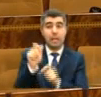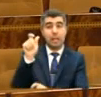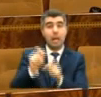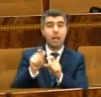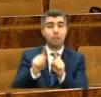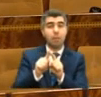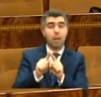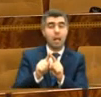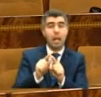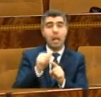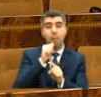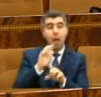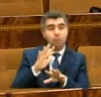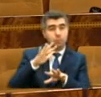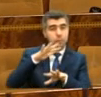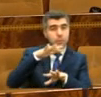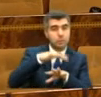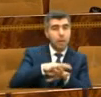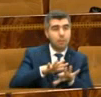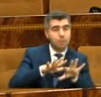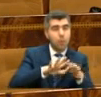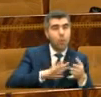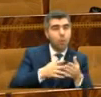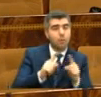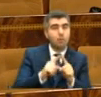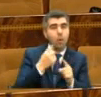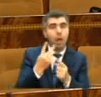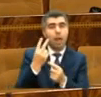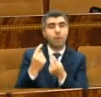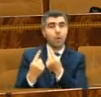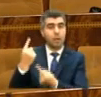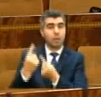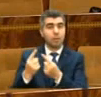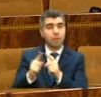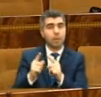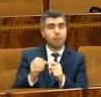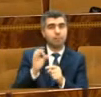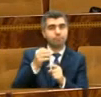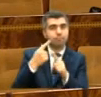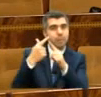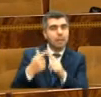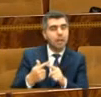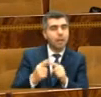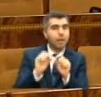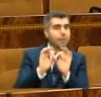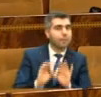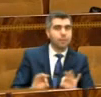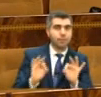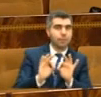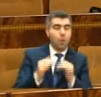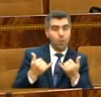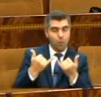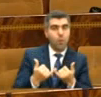ديال 2014؟ فعلا داكشي اللي قلت سيد الوزير في التمام، ما كاينش الإمكانيات. دابا الإشكال اللي عندنا سيد